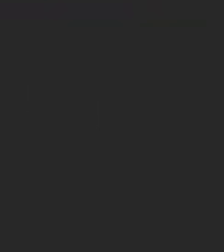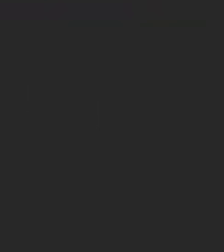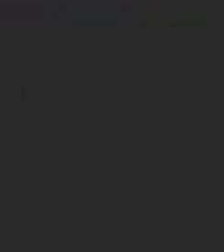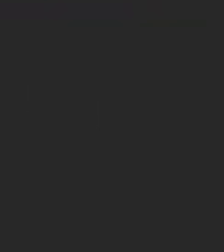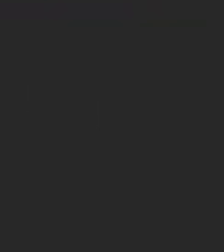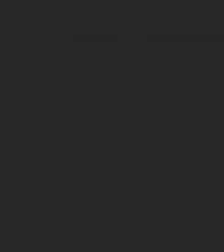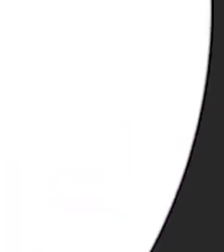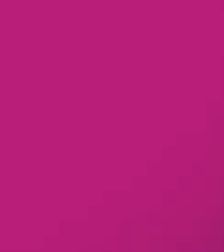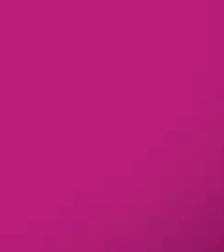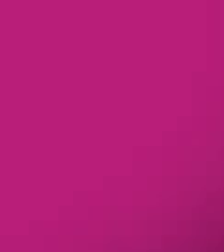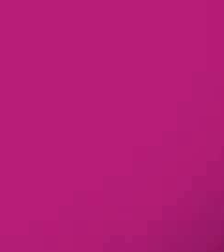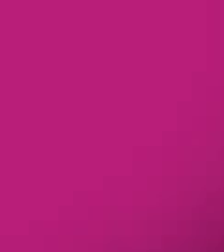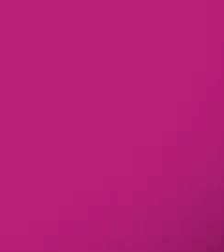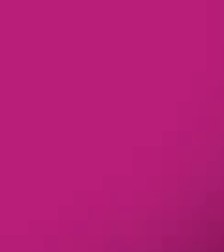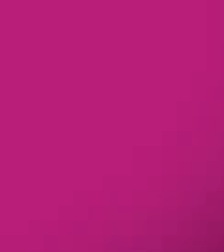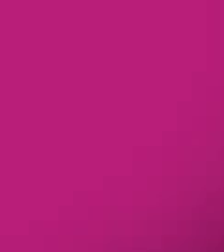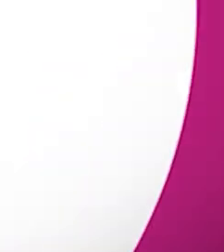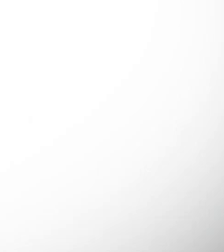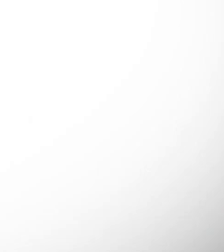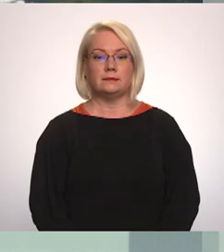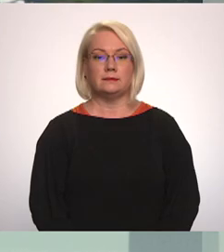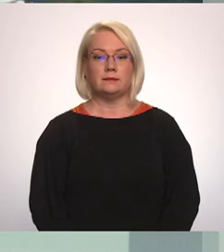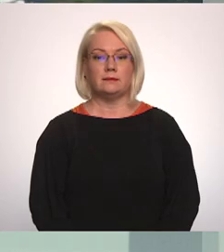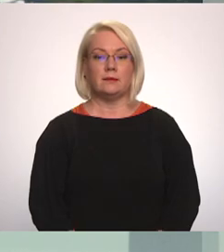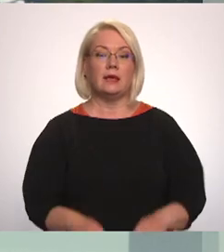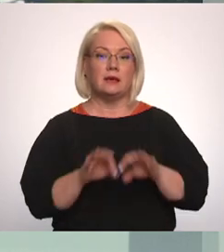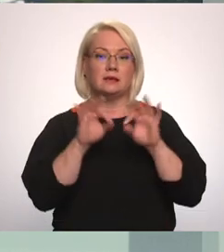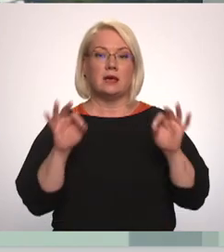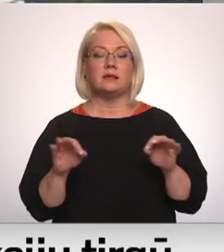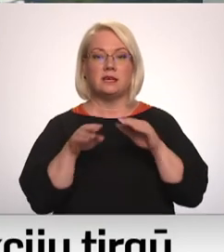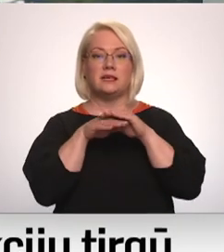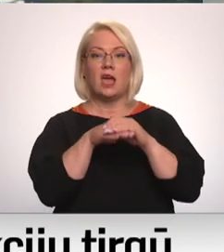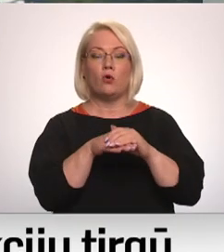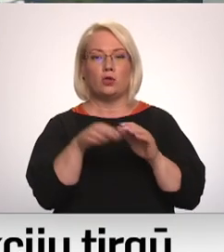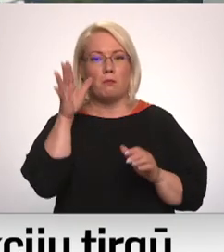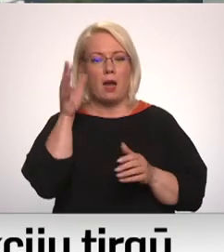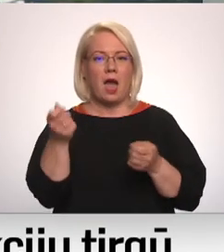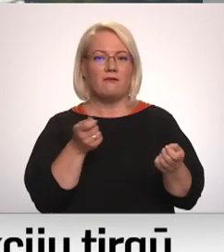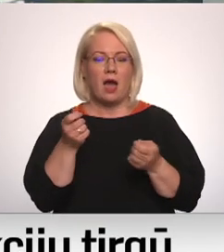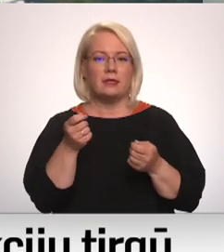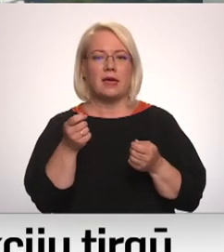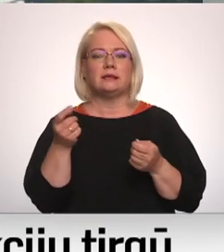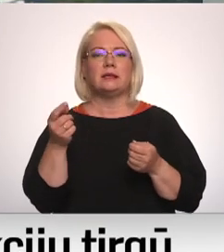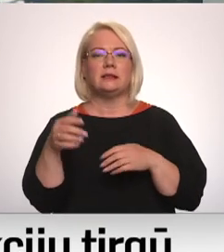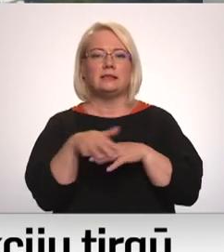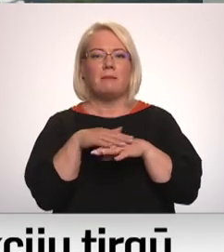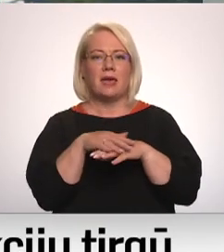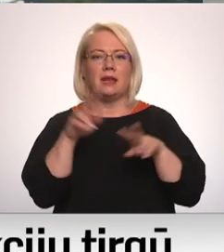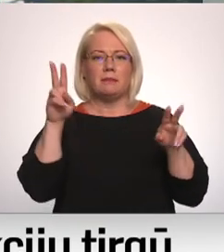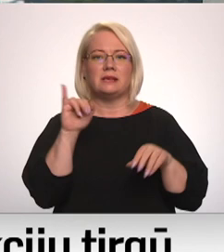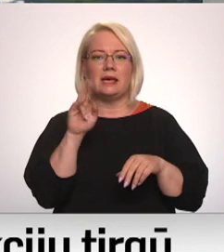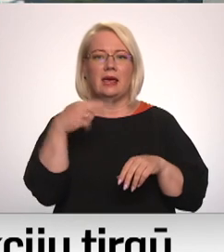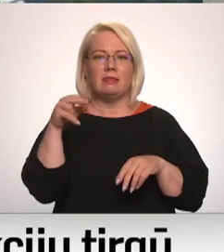Re! Viss ēters ir te! Sācies ieguldījuma pārvaldes sabiedrības indeks un akciju